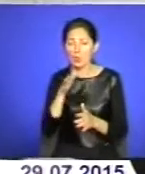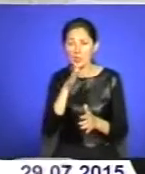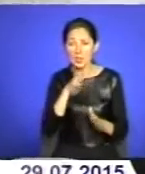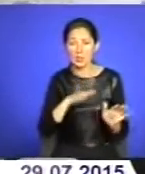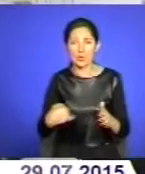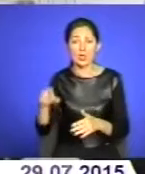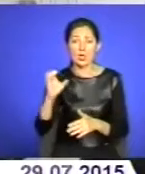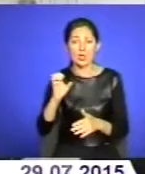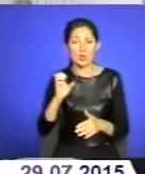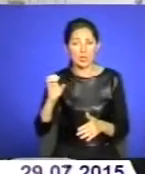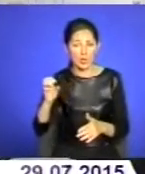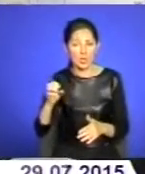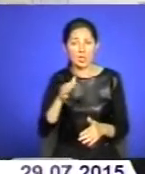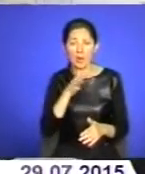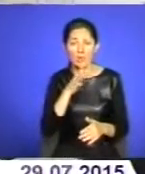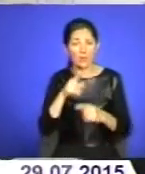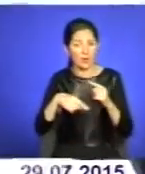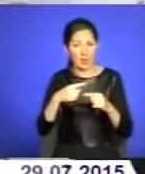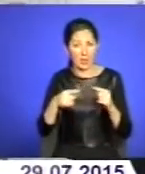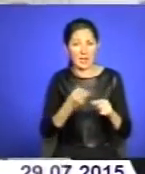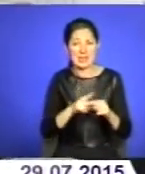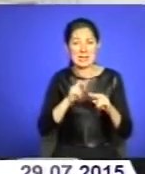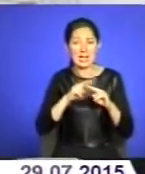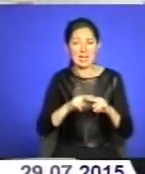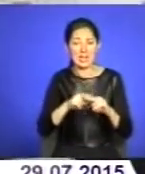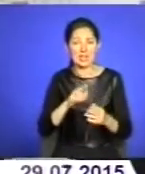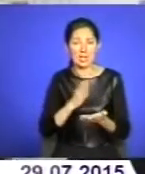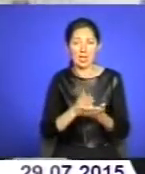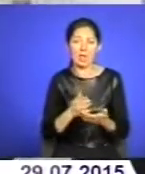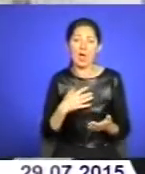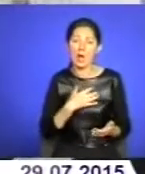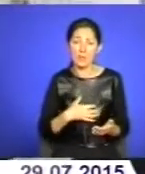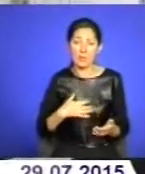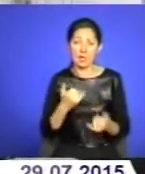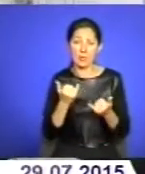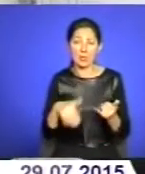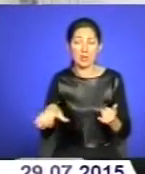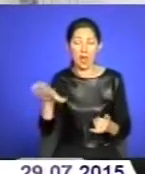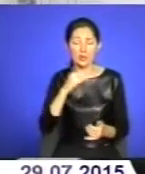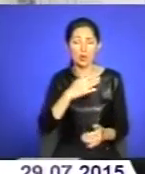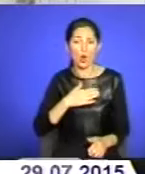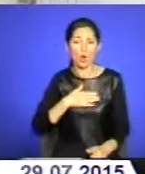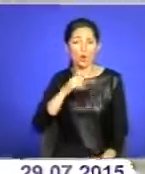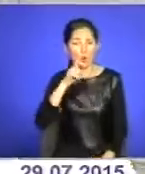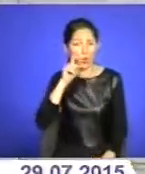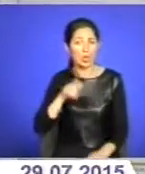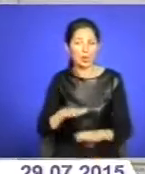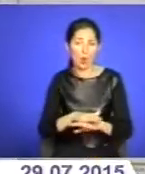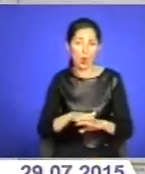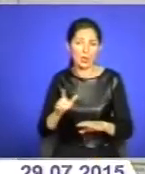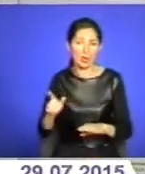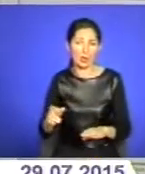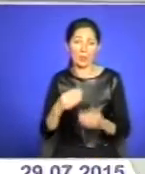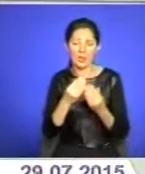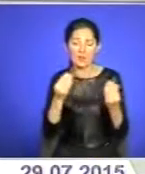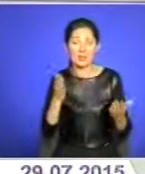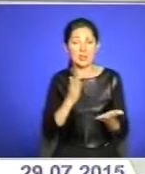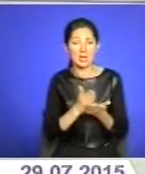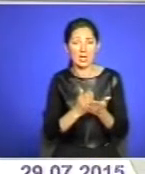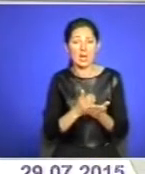століття, пройшли віки, і це хрещення, воно є вагоме для всього нашого українського народу. На виставці представлено